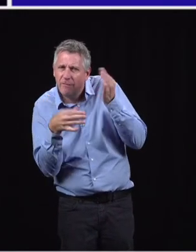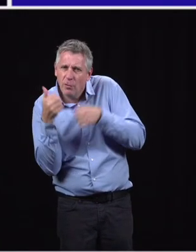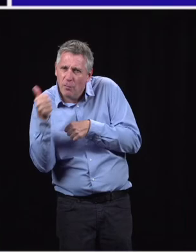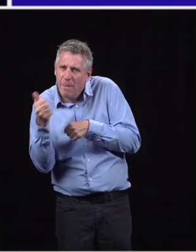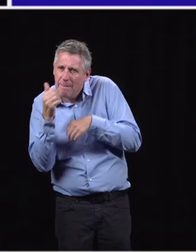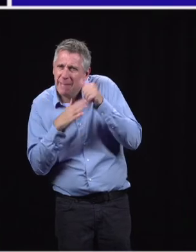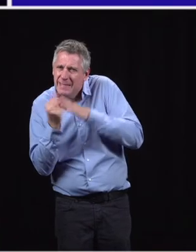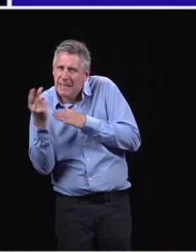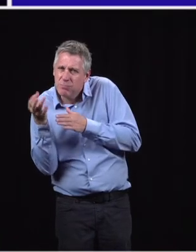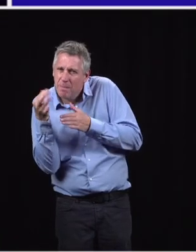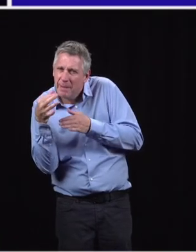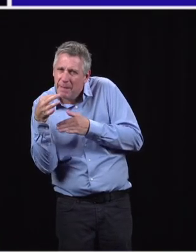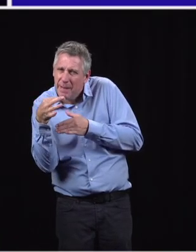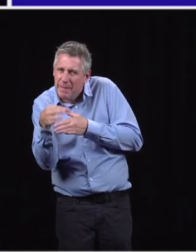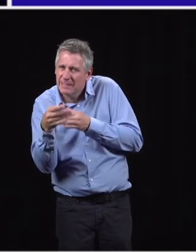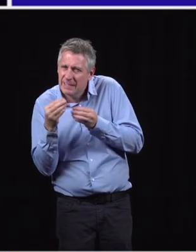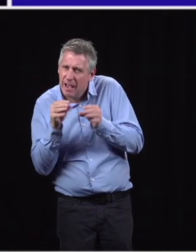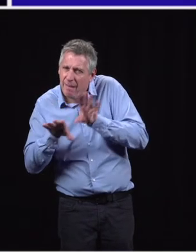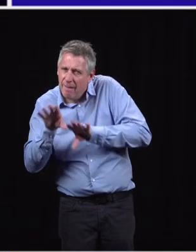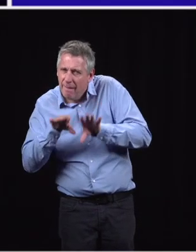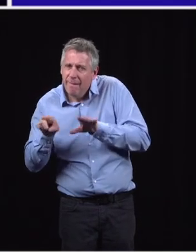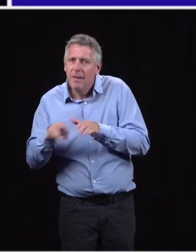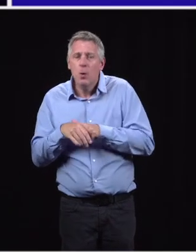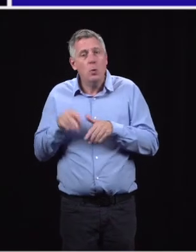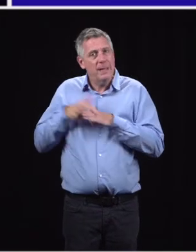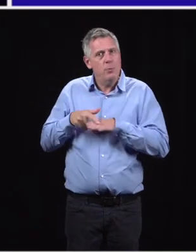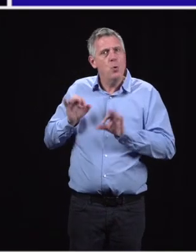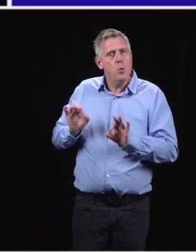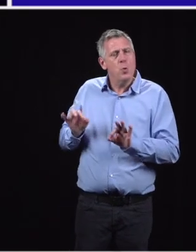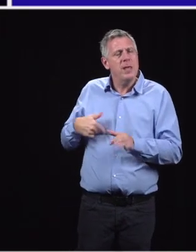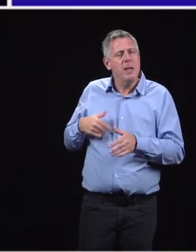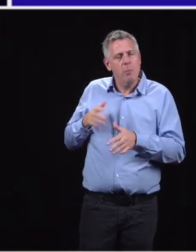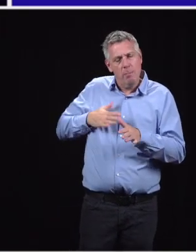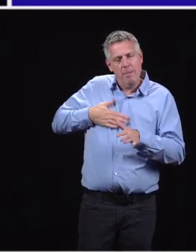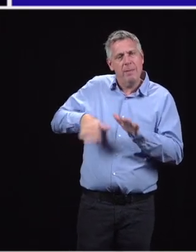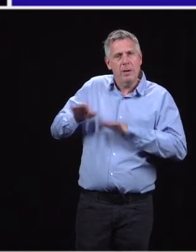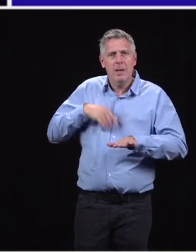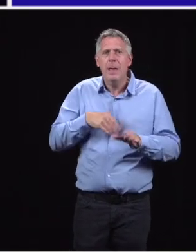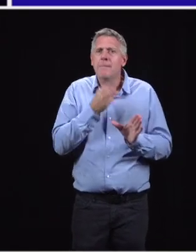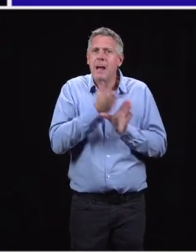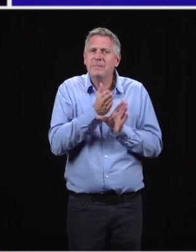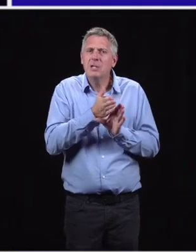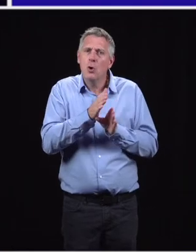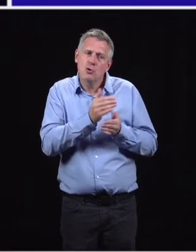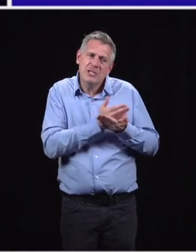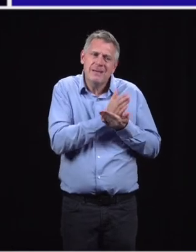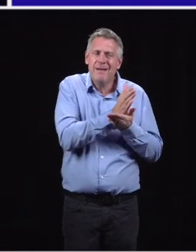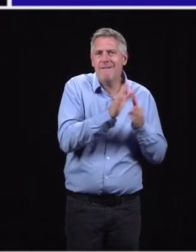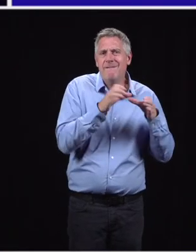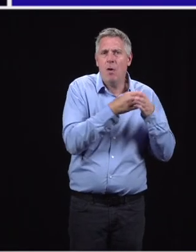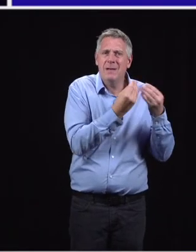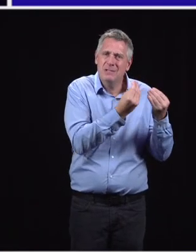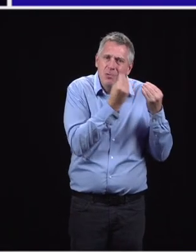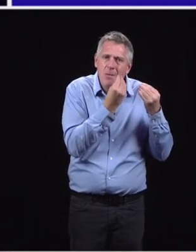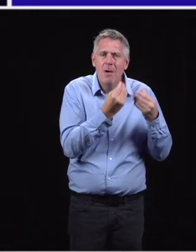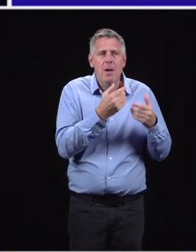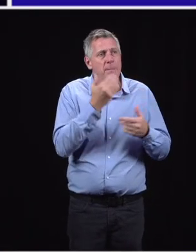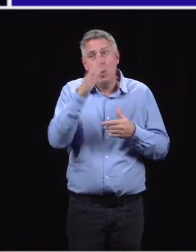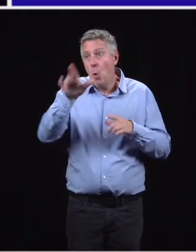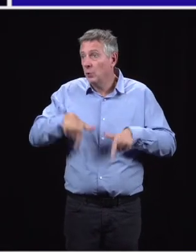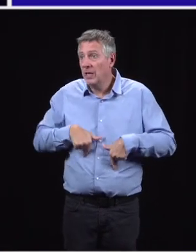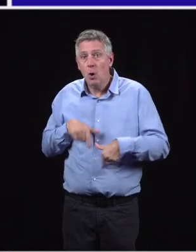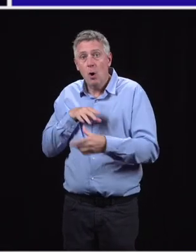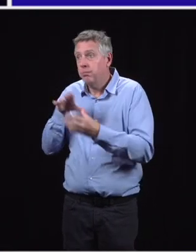au début surtout au début mais maintenant on peut trouver des formations notamment par la psychologie mais il y a aussi sûrement d'autres écoles qui qui